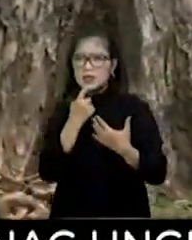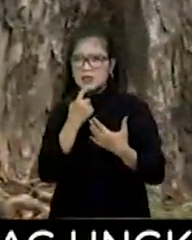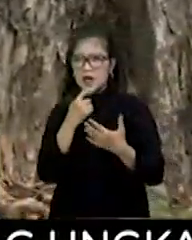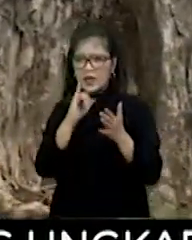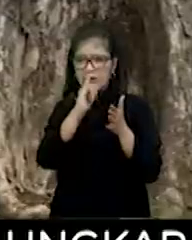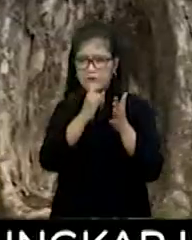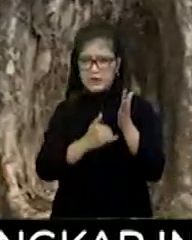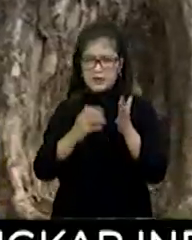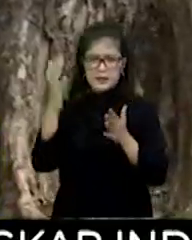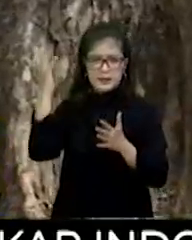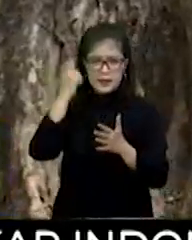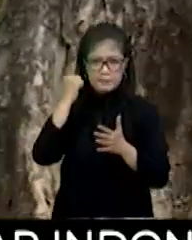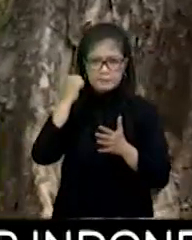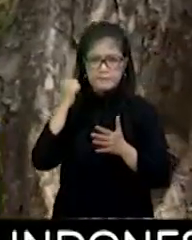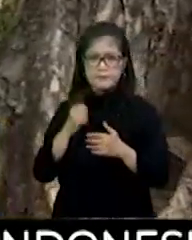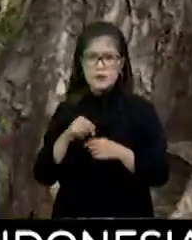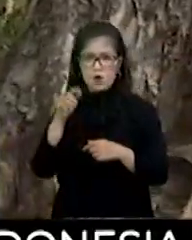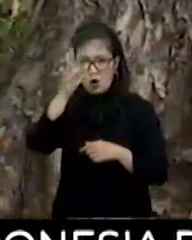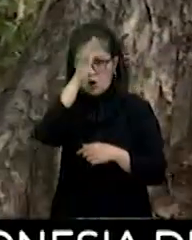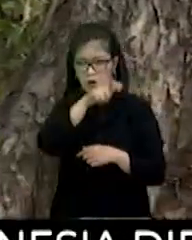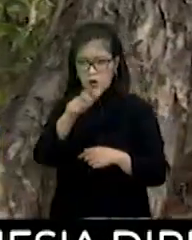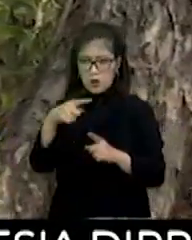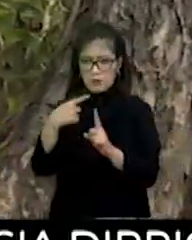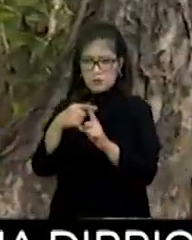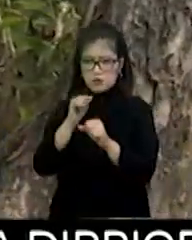masih saja terdeteksi berkeliaran di ruang publik.